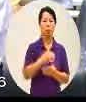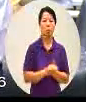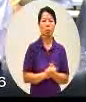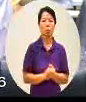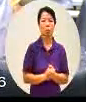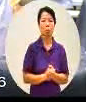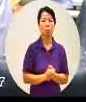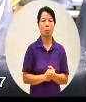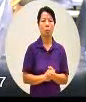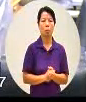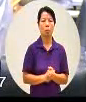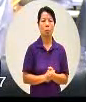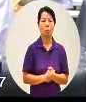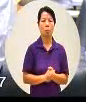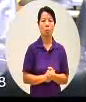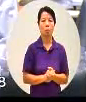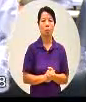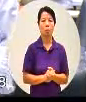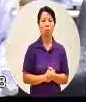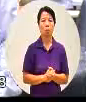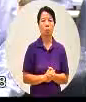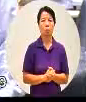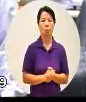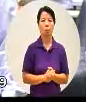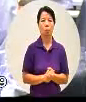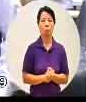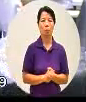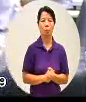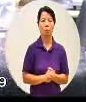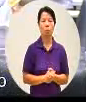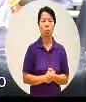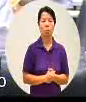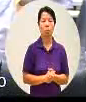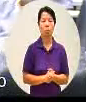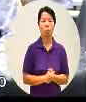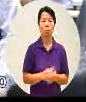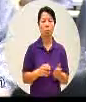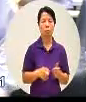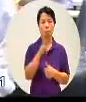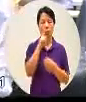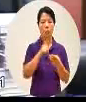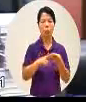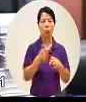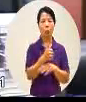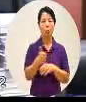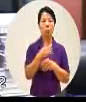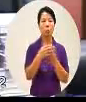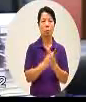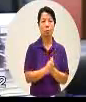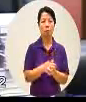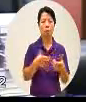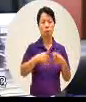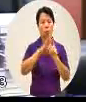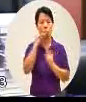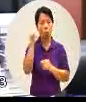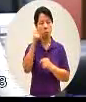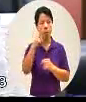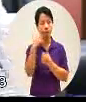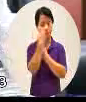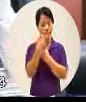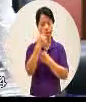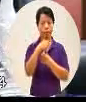啊！吼，够惊哩！ 好啦，徐主委，你请坐。 我 你等你好好啊，想一下。 其实